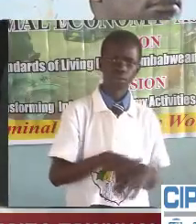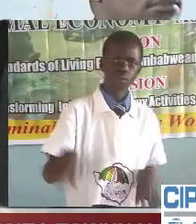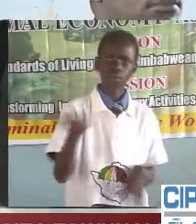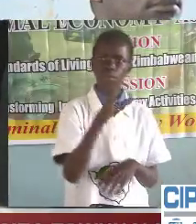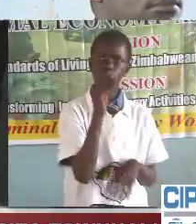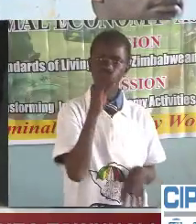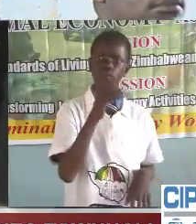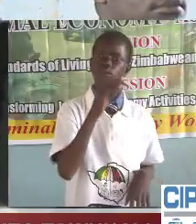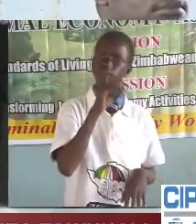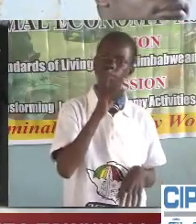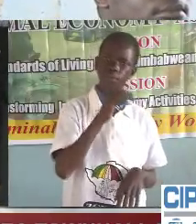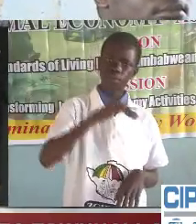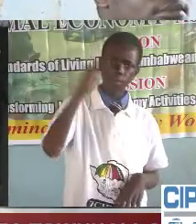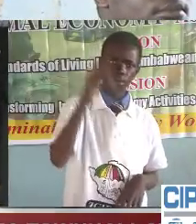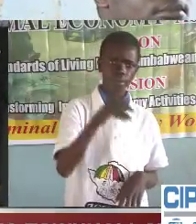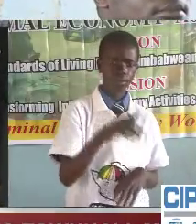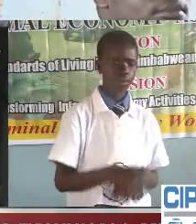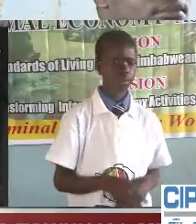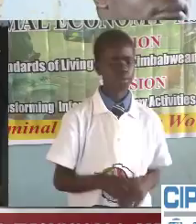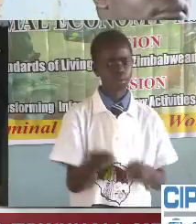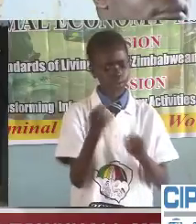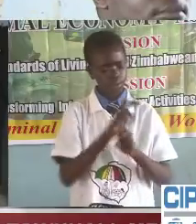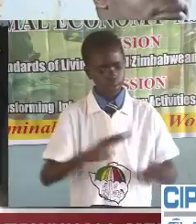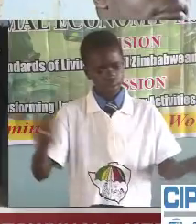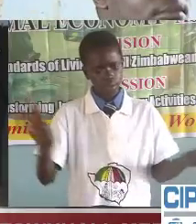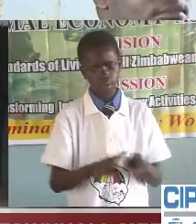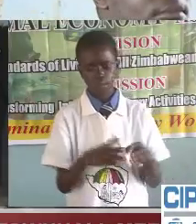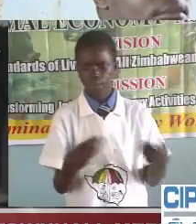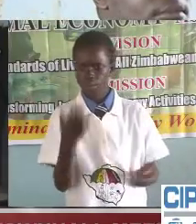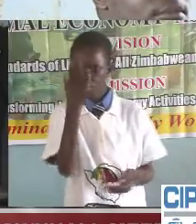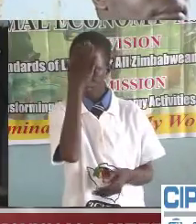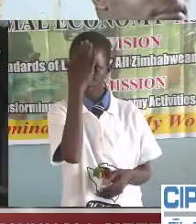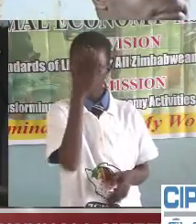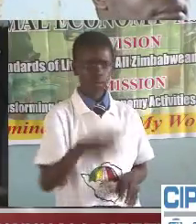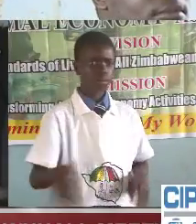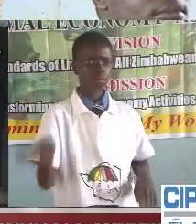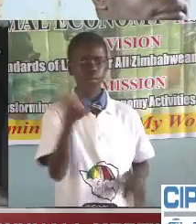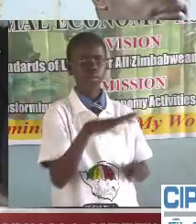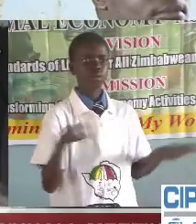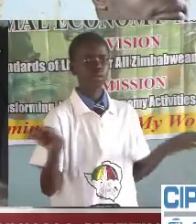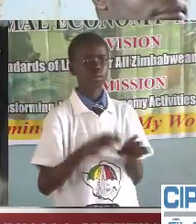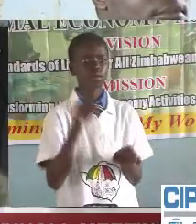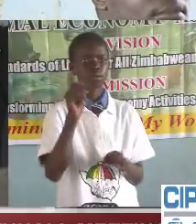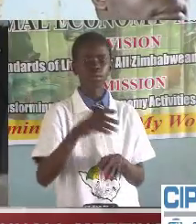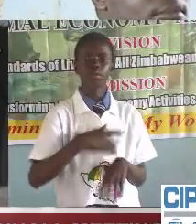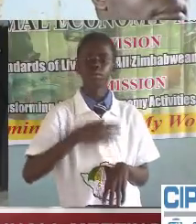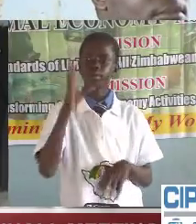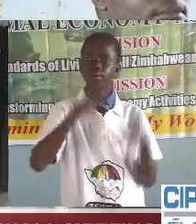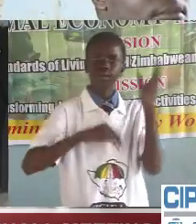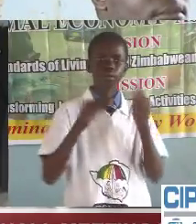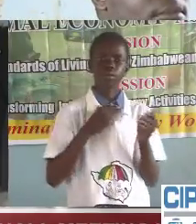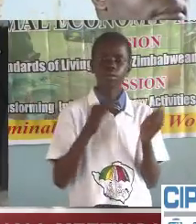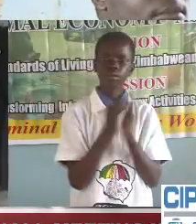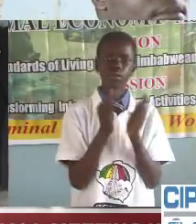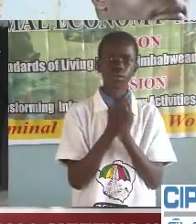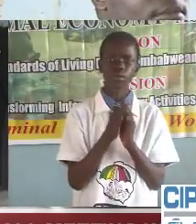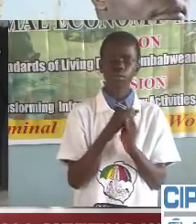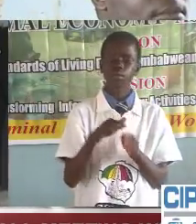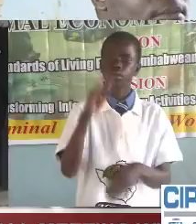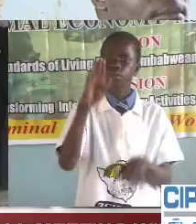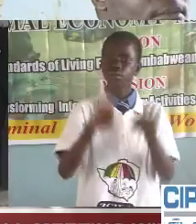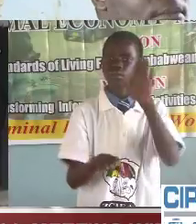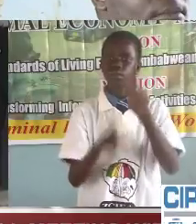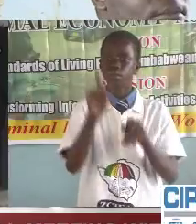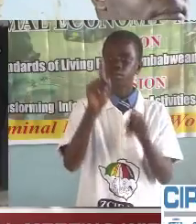infrastructure development yenzvimbo yedu yatigere. Saka takanguriya tiri palevel yatiri, but taakuda kuchinda pane imwe